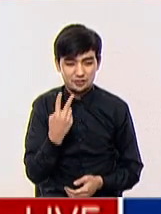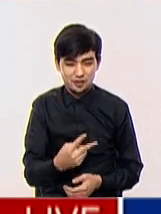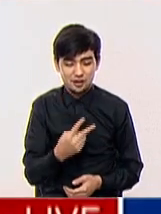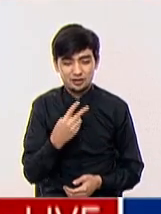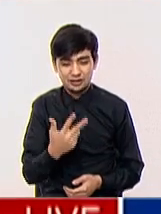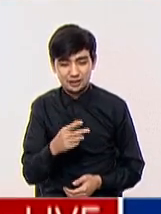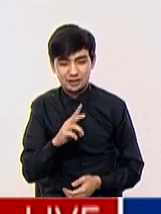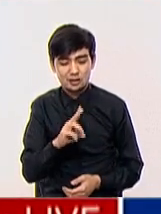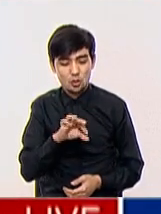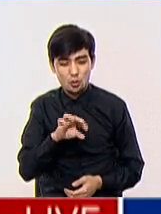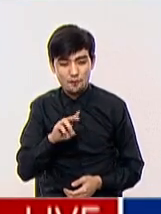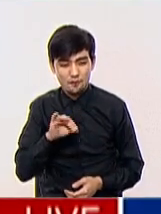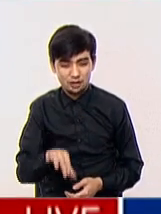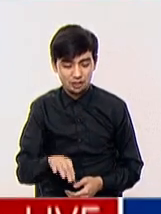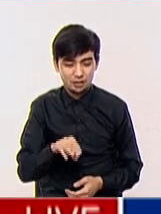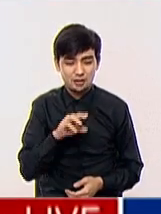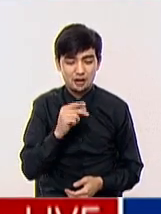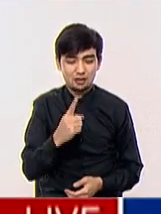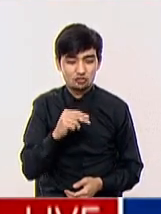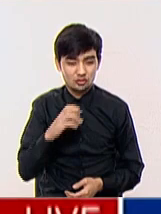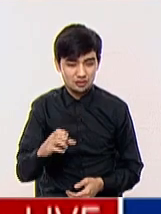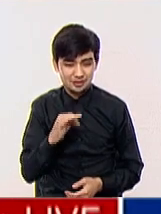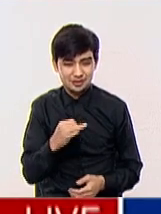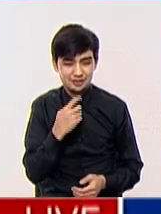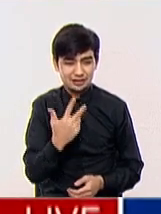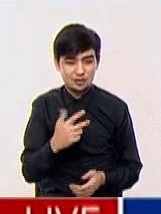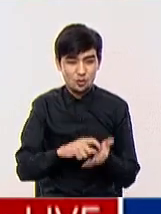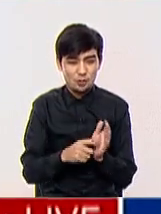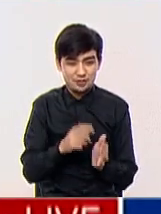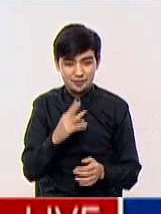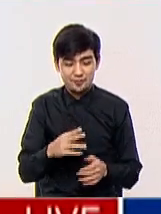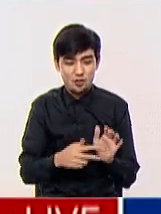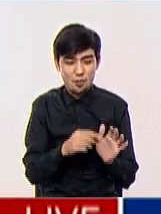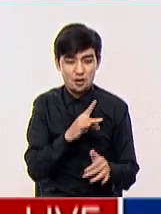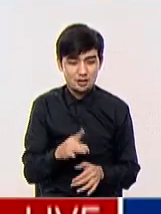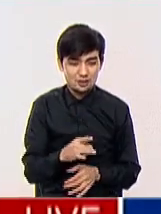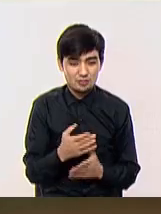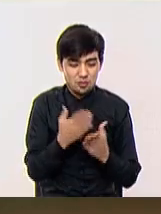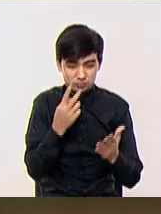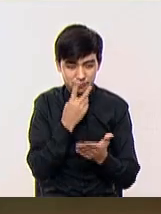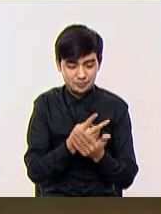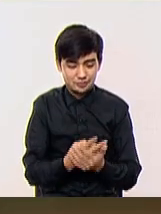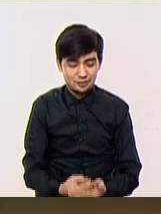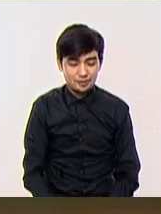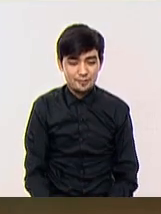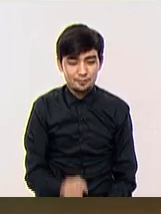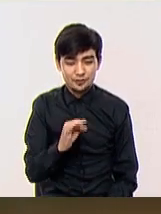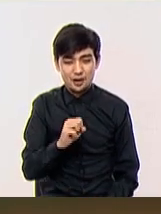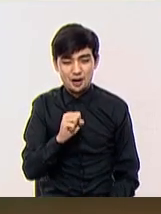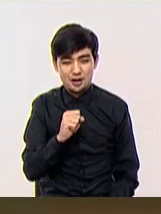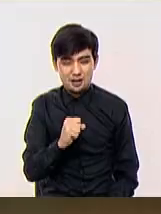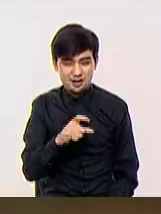если сравнить значит превышает потребление наверно среднем трехкомнатной квартиры 8 раз выше показать строительства атомной электростанции